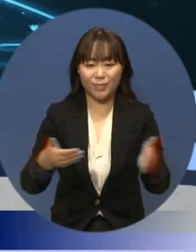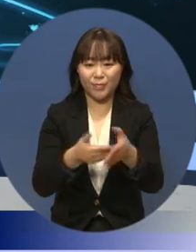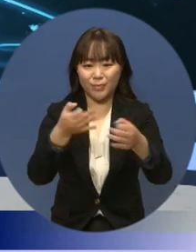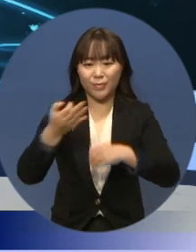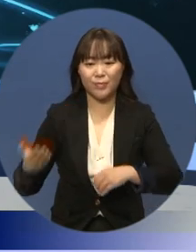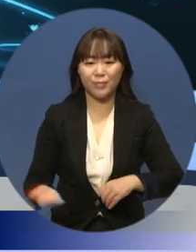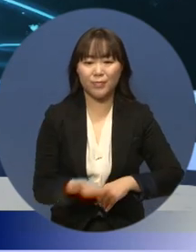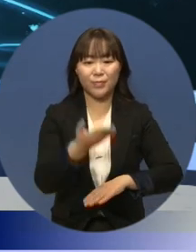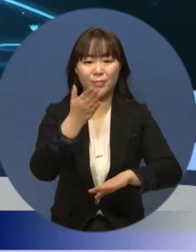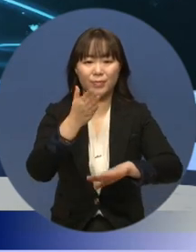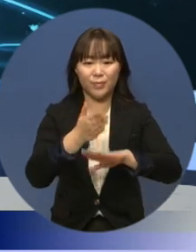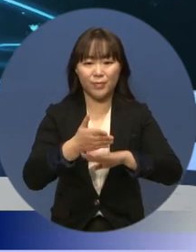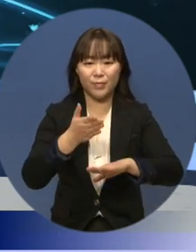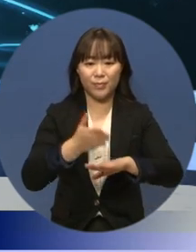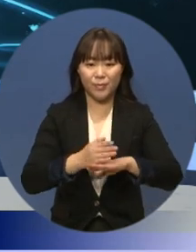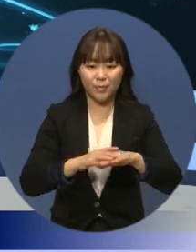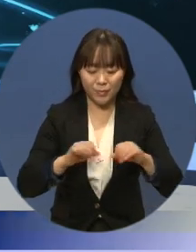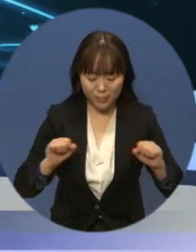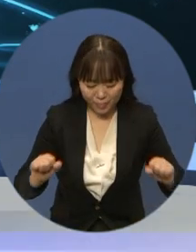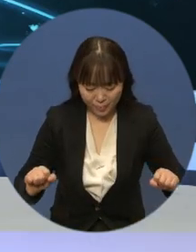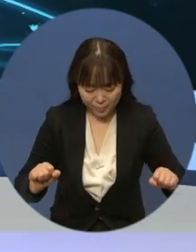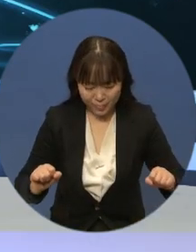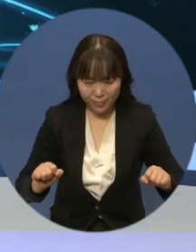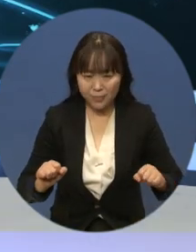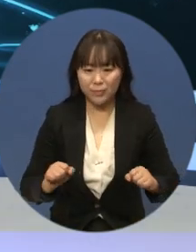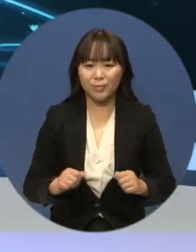마칩니다. 시청해주신 여러분 고맙습니다.